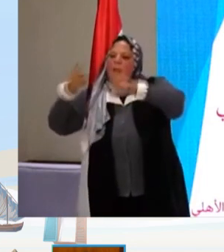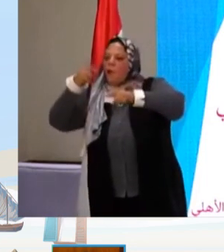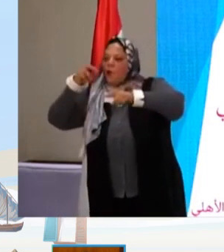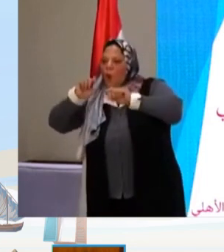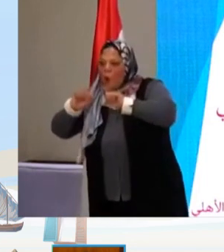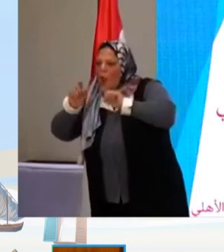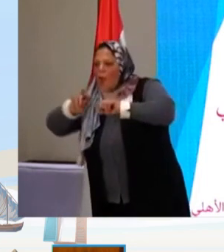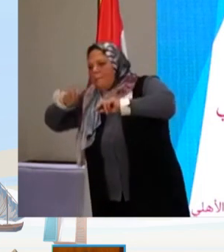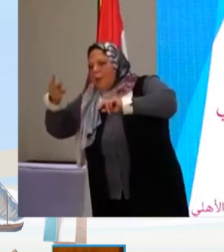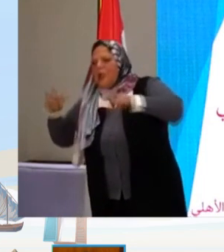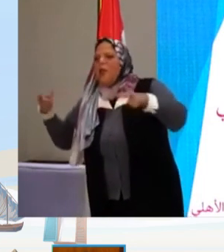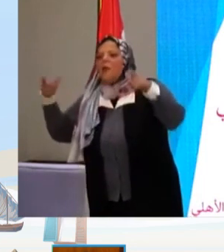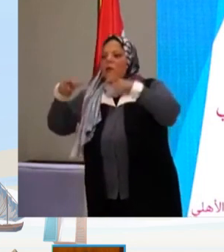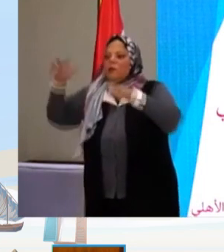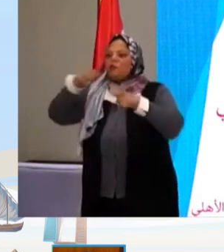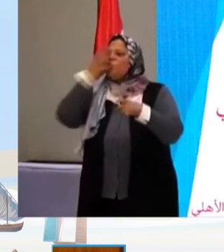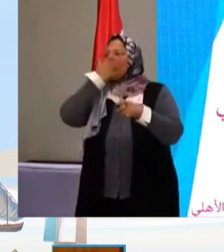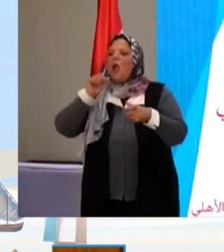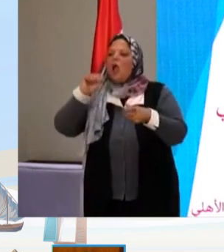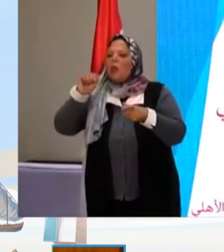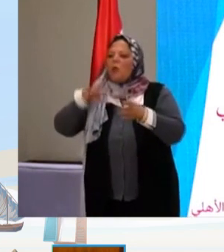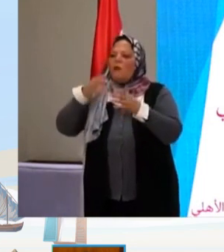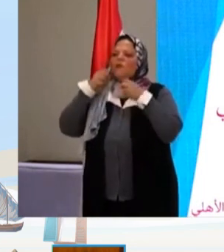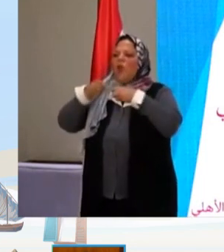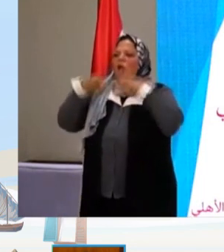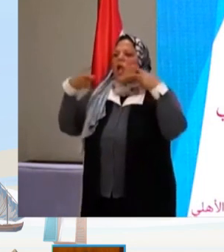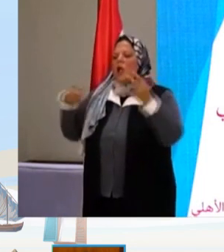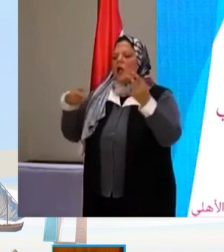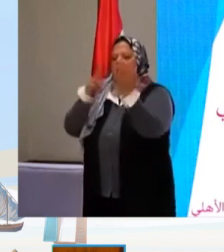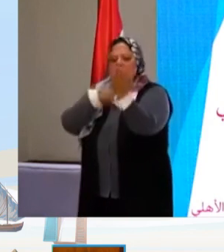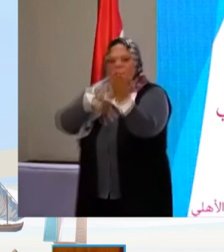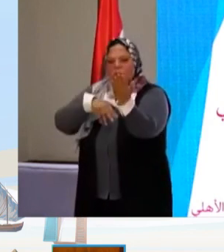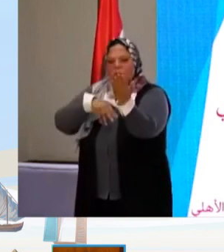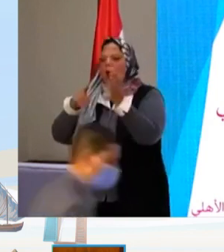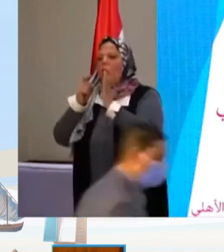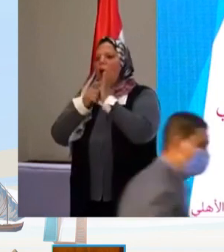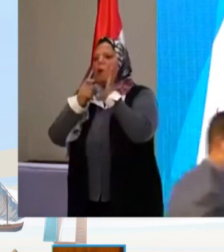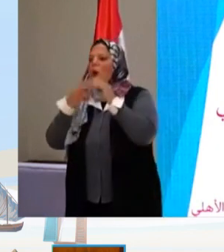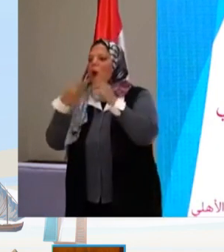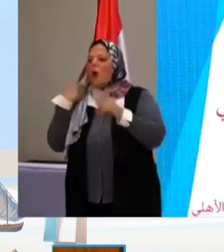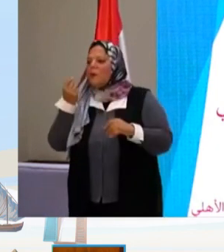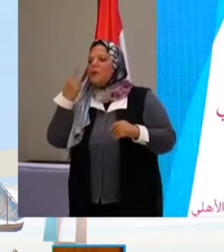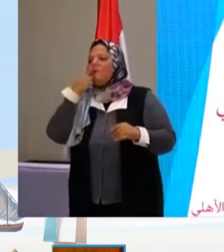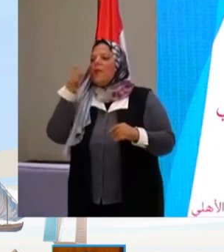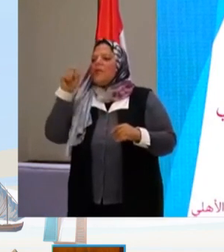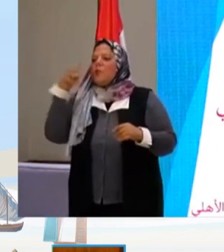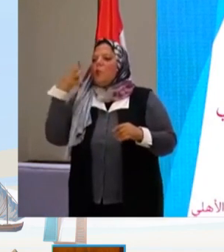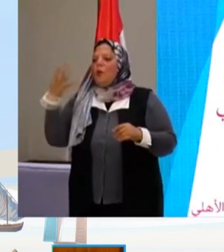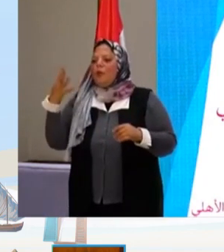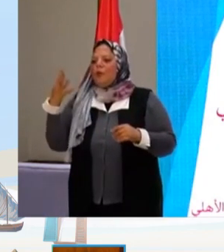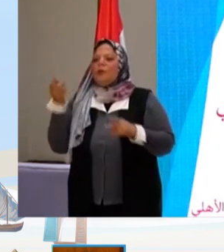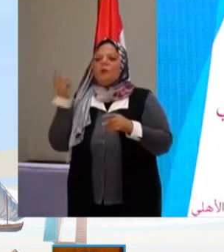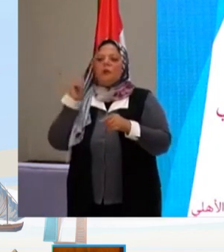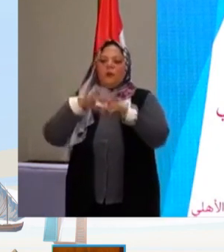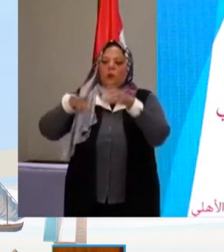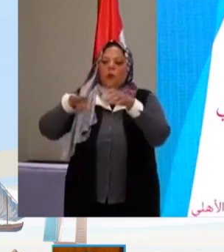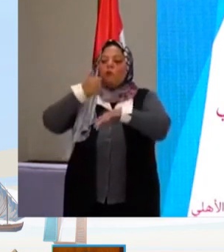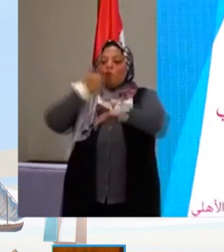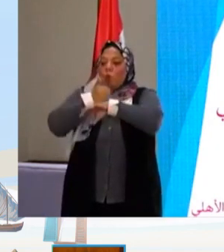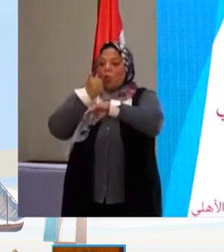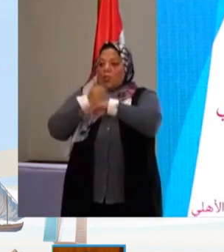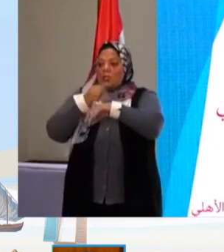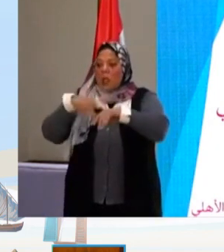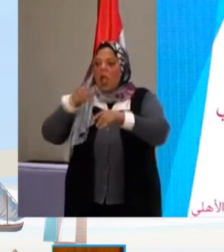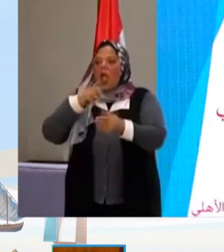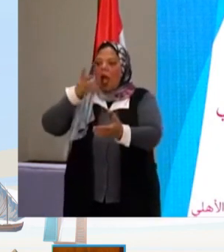تشريع جديد للعمل الاهلي مطلوب من كل الكيانات المسجله ان هي توفق اوضاعها بما يتفق احكام